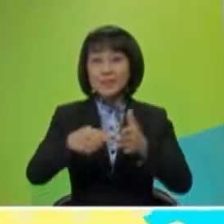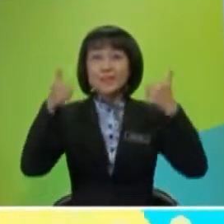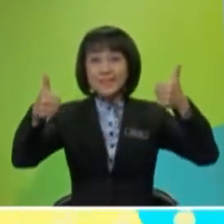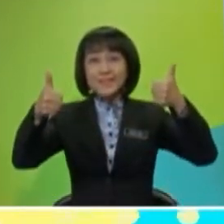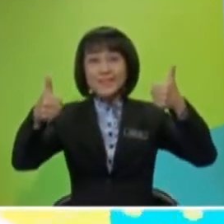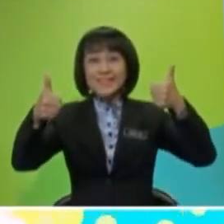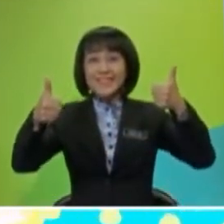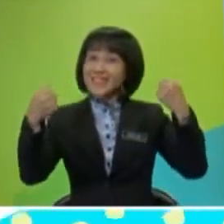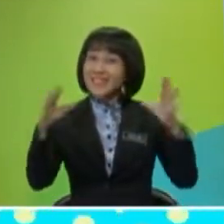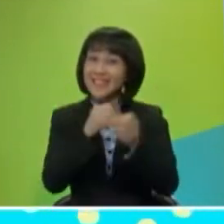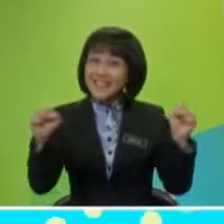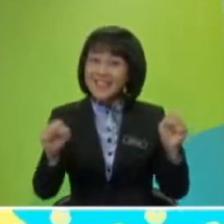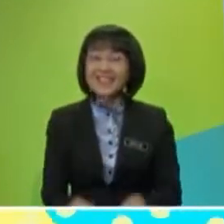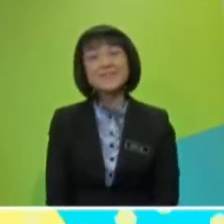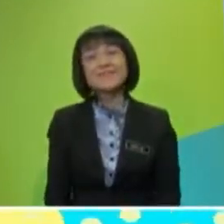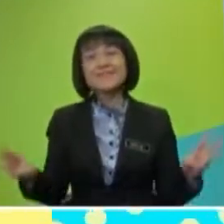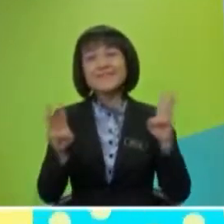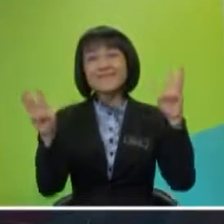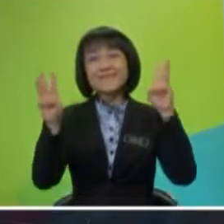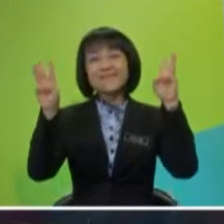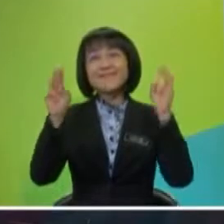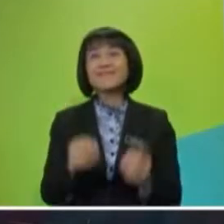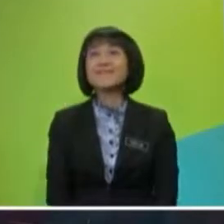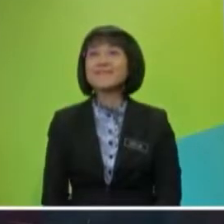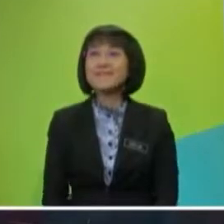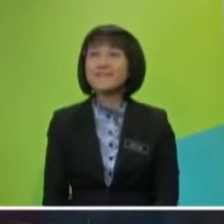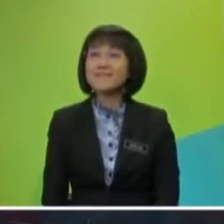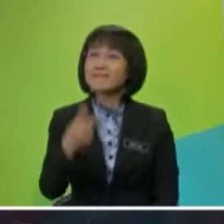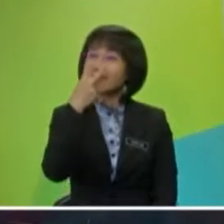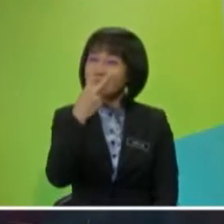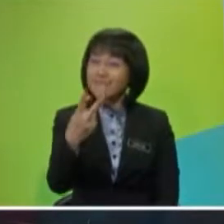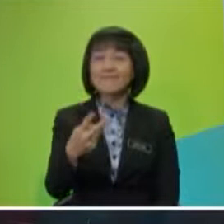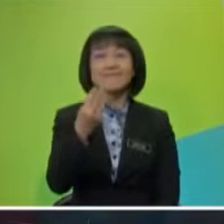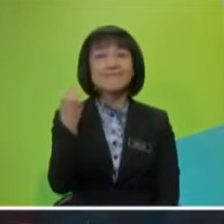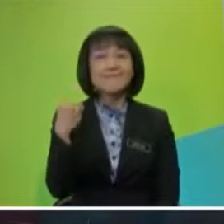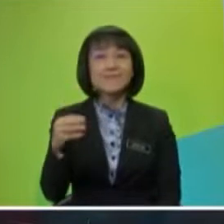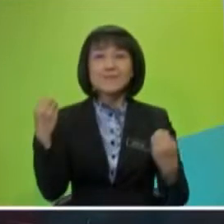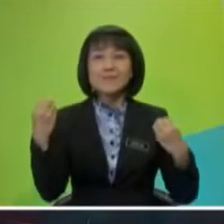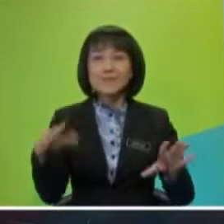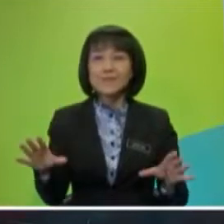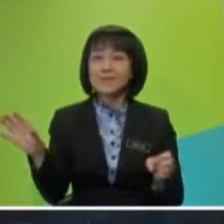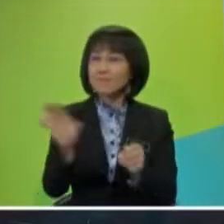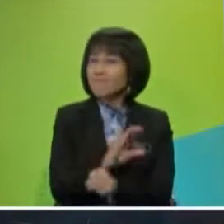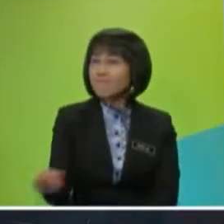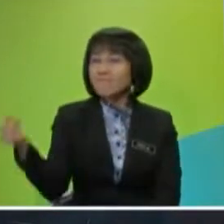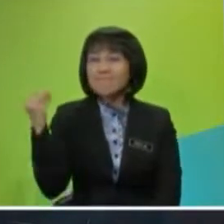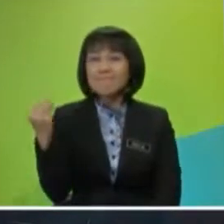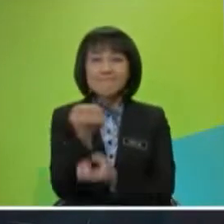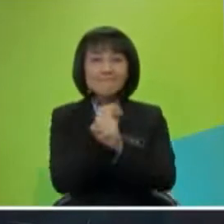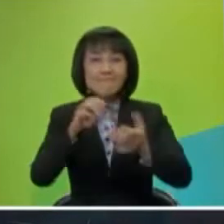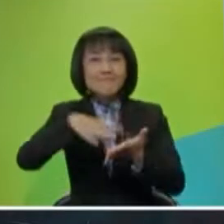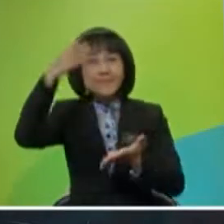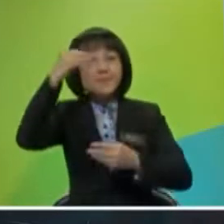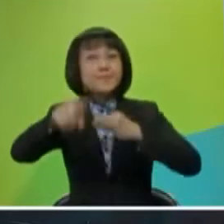up. Sedia. Wah. Okey. Nampaknya cikgu mereka dah cukup bersemangat dan bersedia nak belajar hari ini tentang